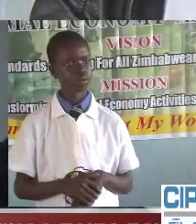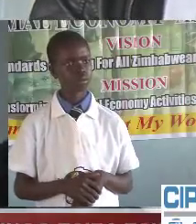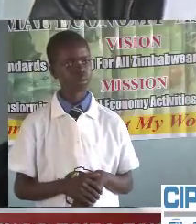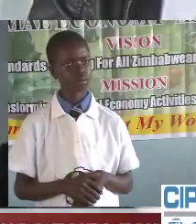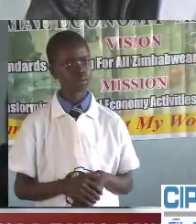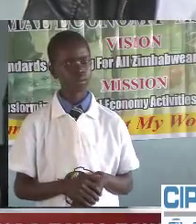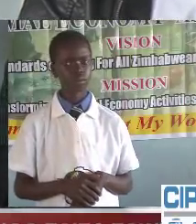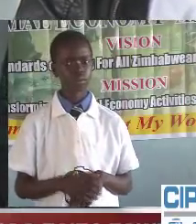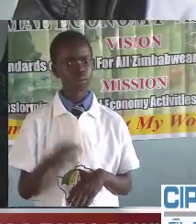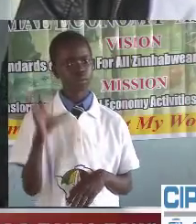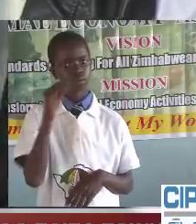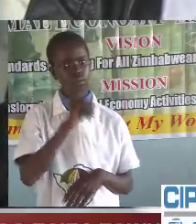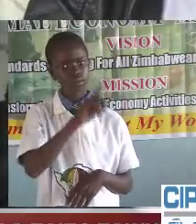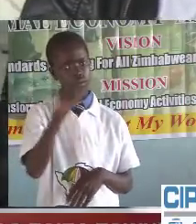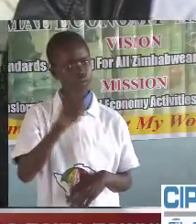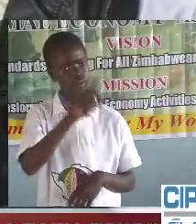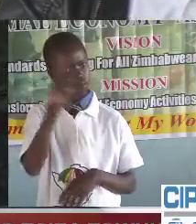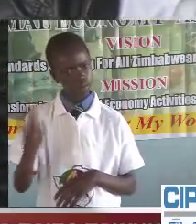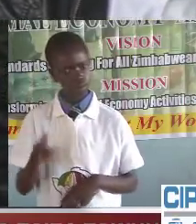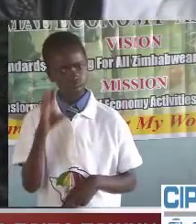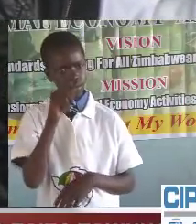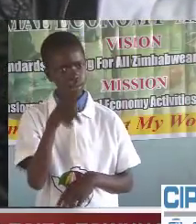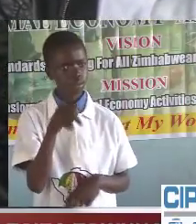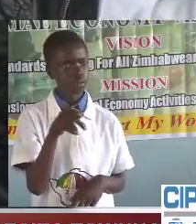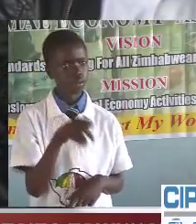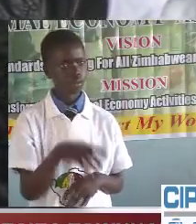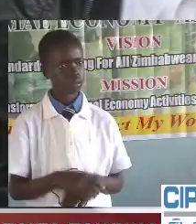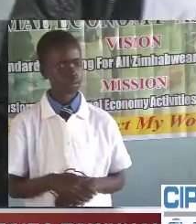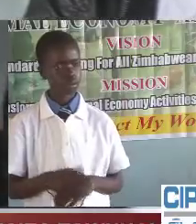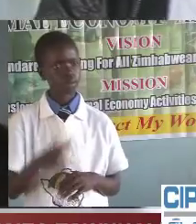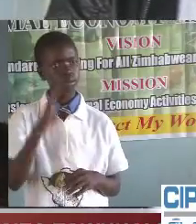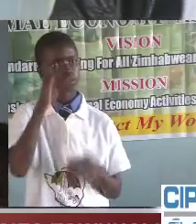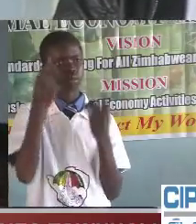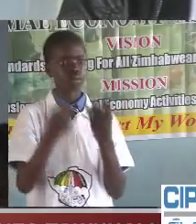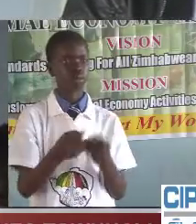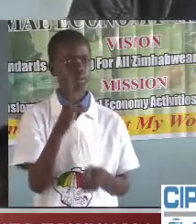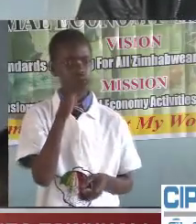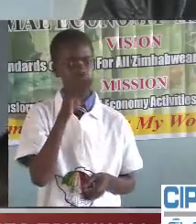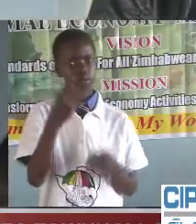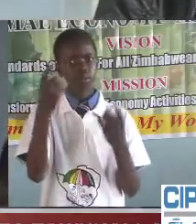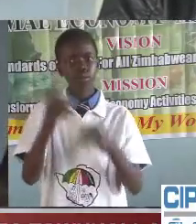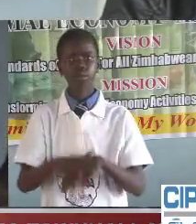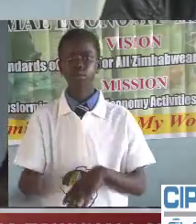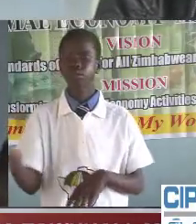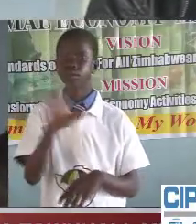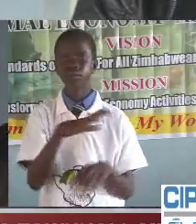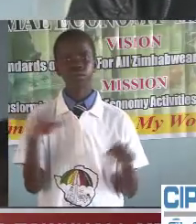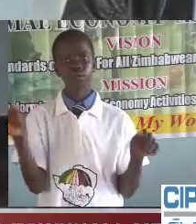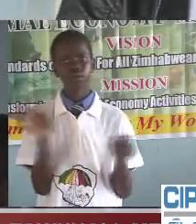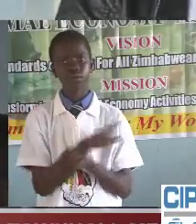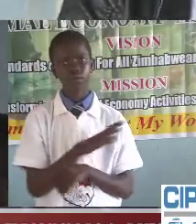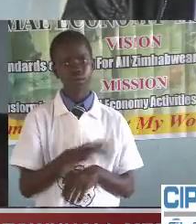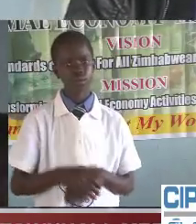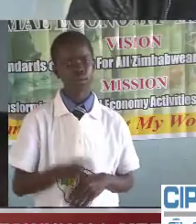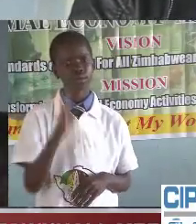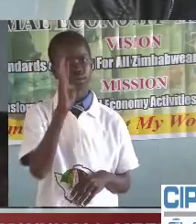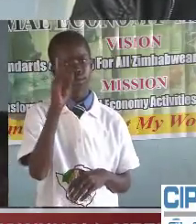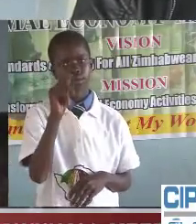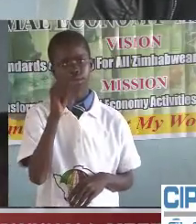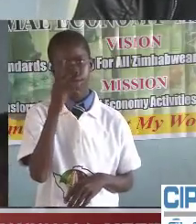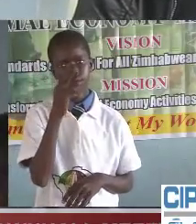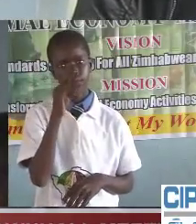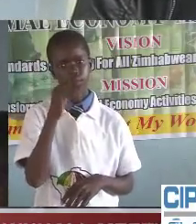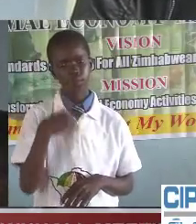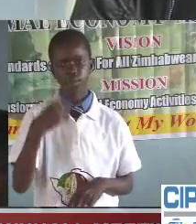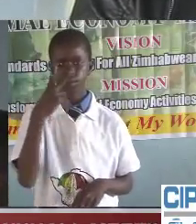edu mawadhi edu etinawo takagara chose mumawadhi but zvatiri